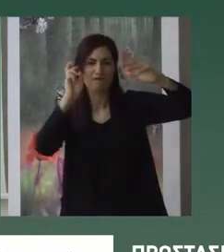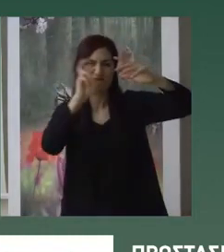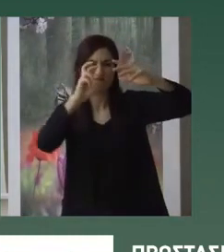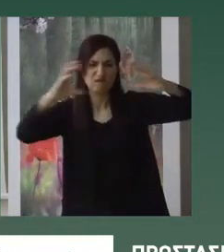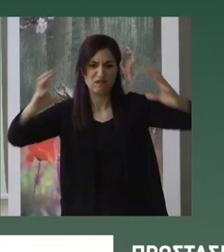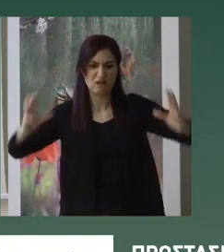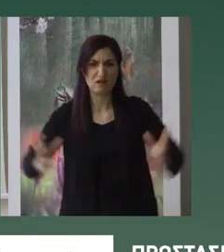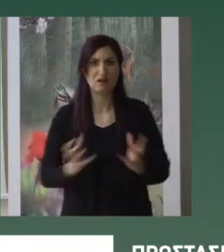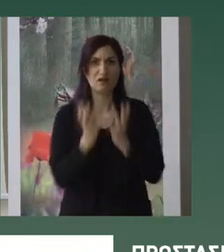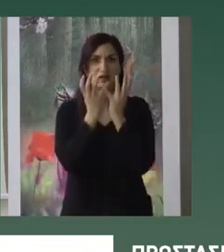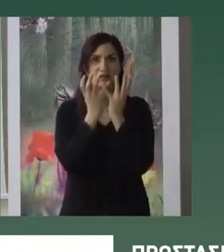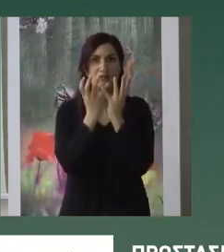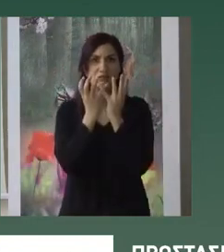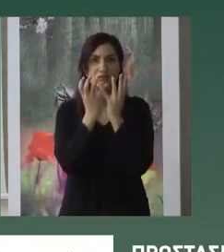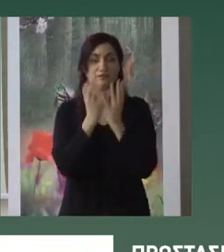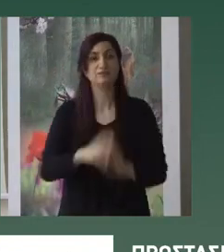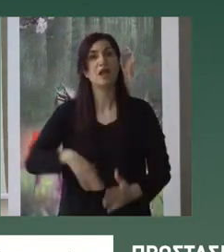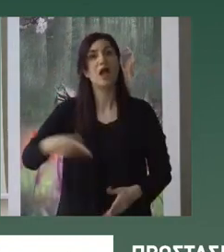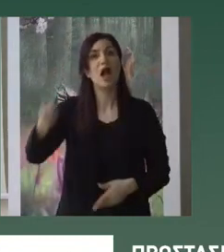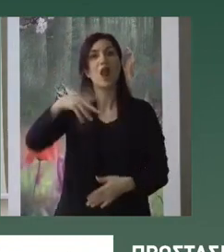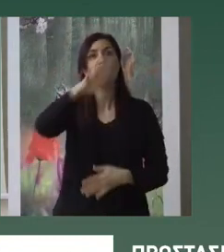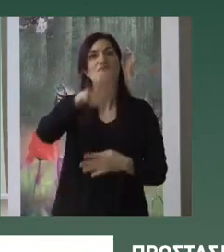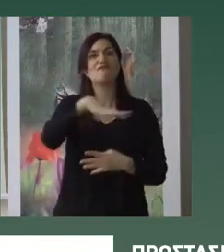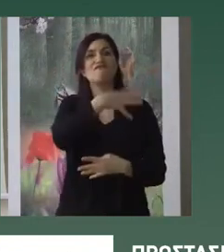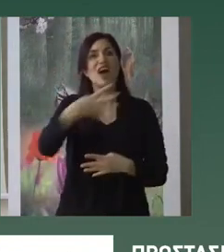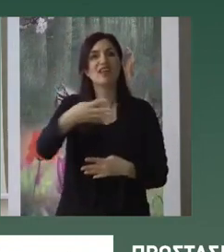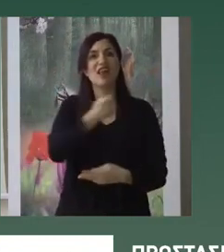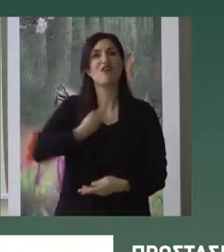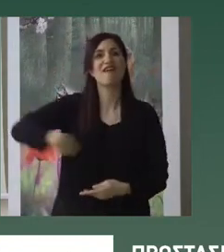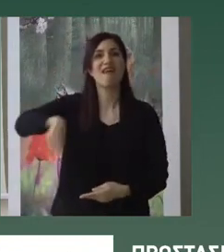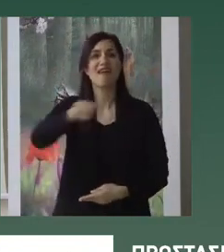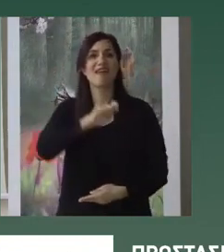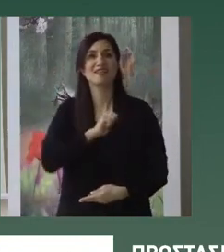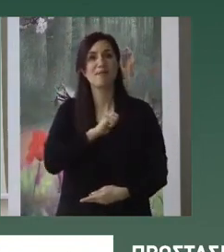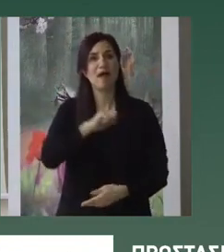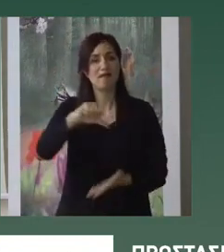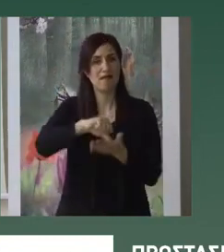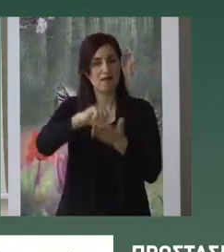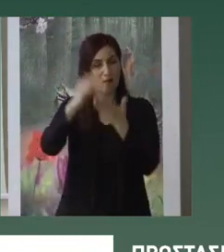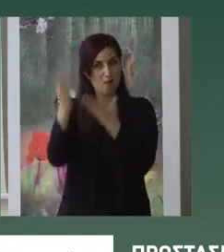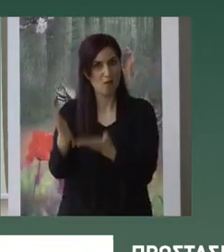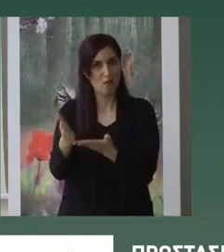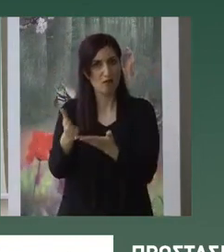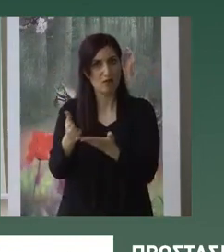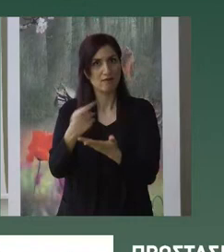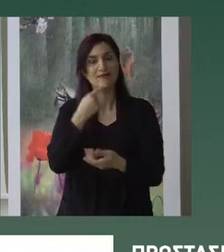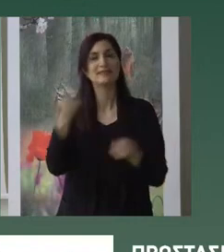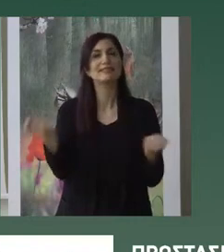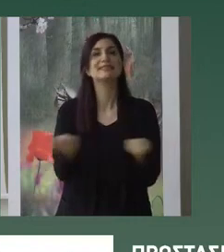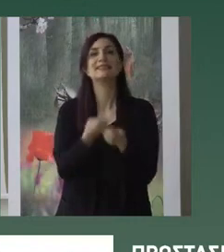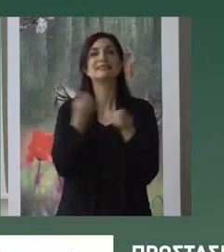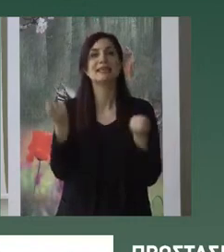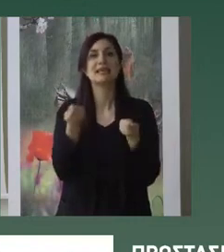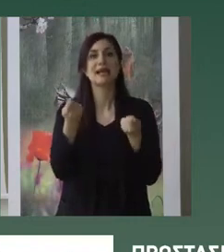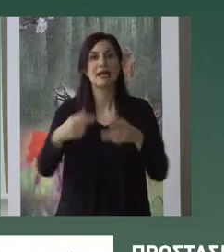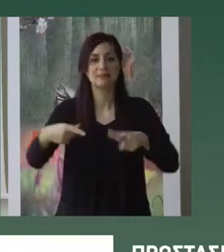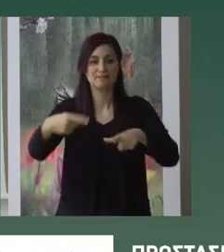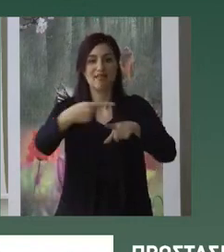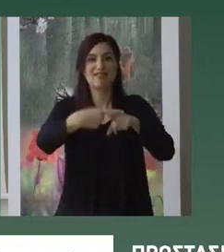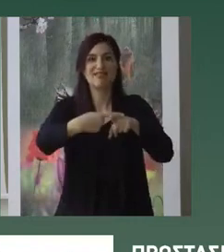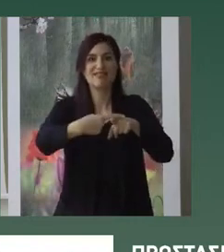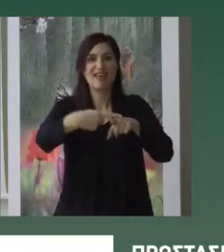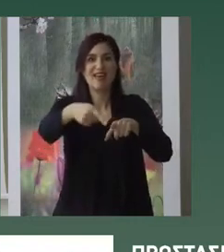επιπτώσεις. Η Βαρκελόνη. Η Βαρκελόνη σταματά τις διασταυρώσεις μεγάλες και κάνει αυτά τα super blocks, τα μετατρέπει σε υπαίθρια